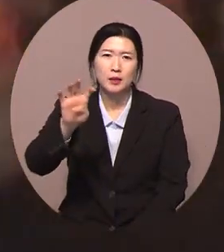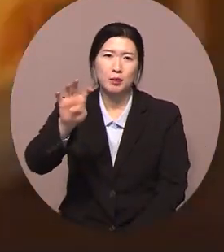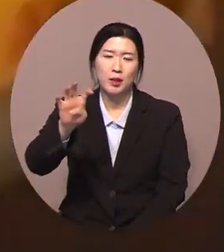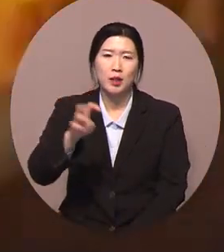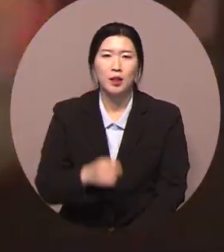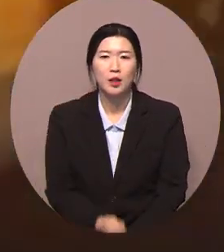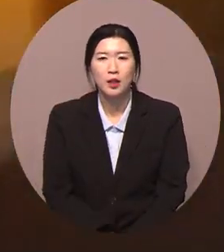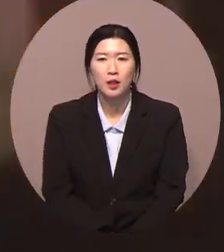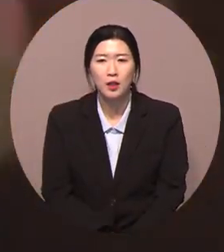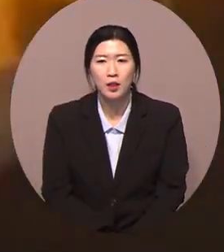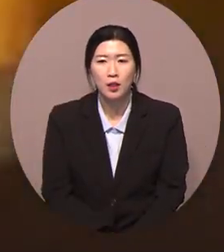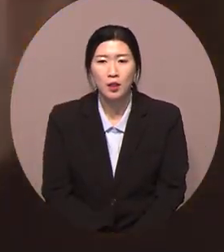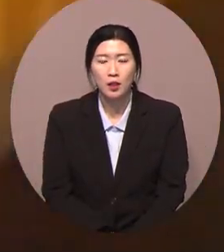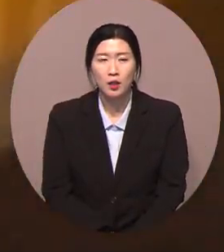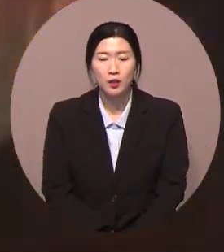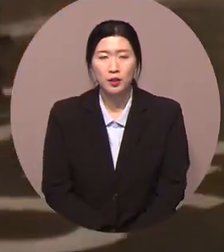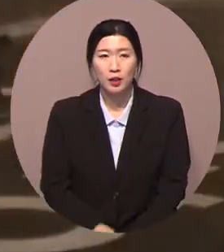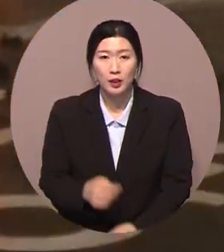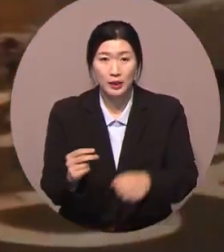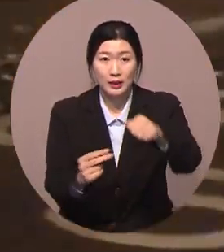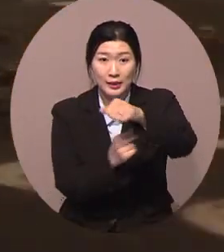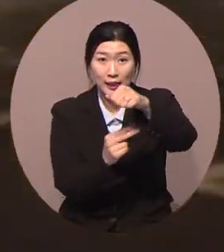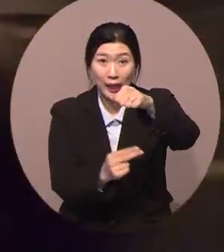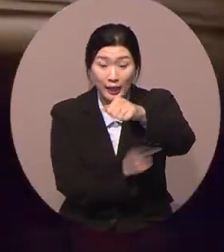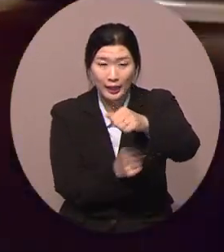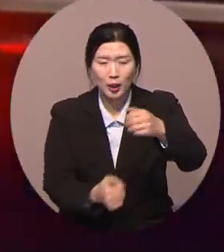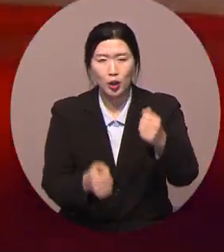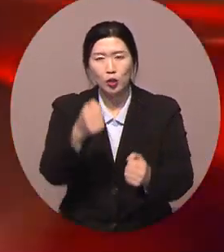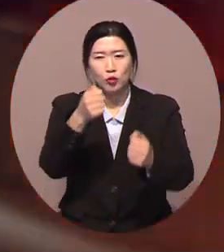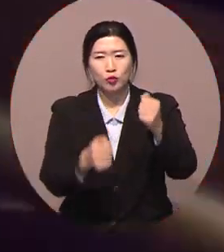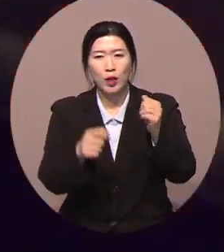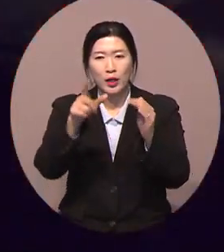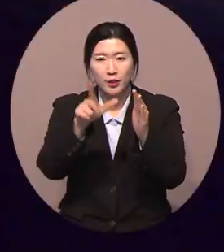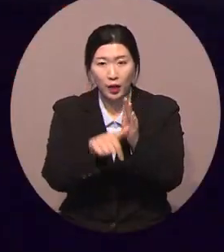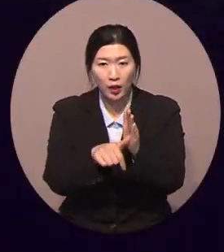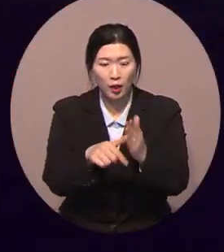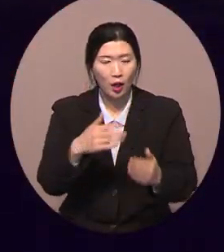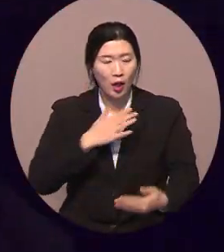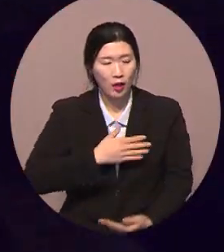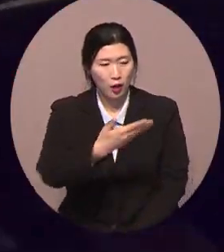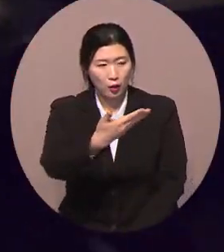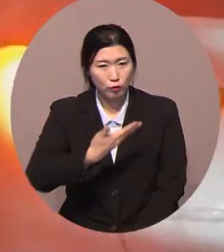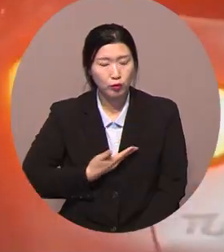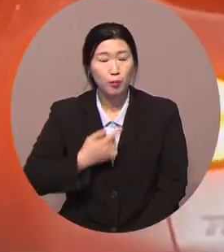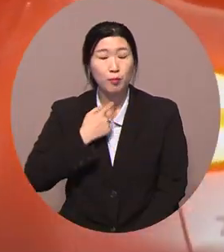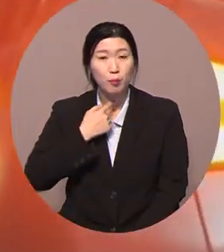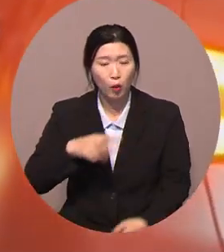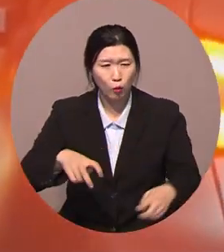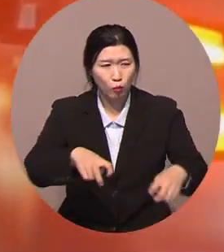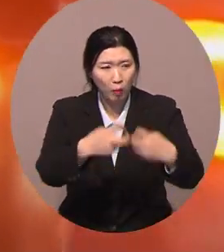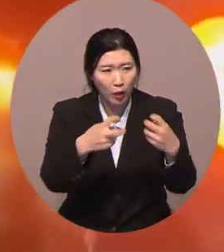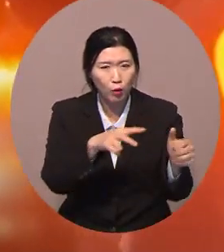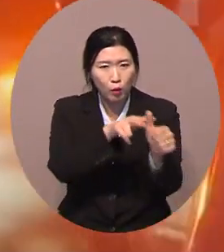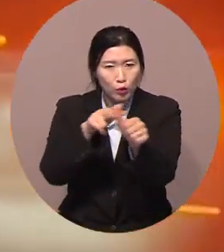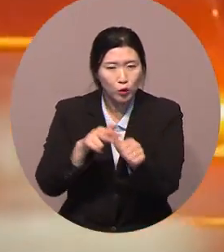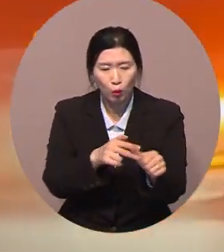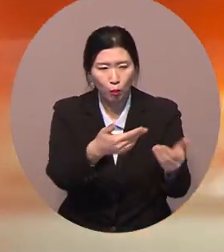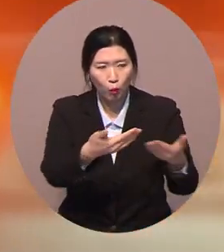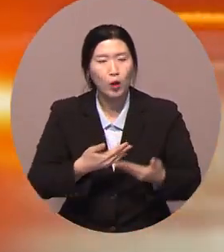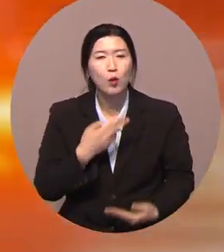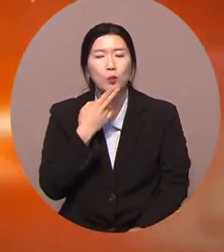일으켰습니다. 그러나 당시 아람찬교를 달리던 운전자들은 위험을 알리는 사전 안내나 교량 운행 정보를 전혀 알 수